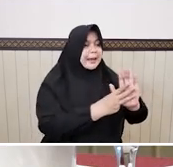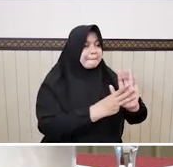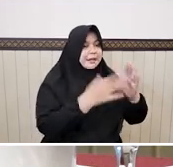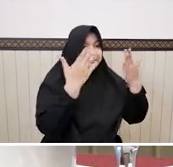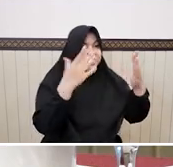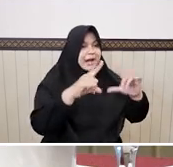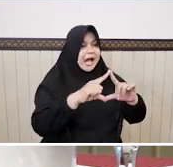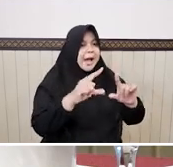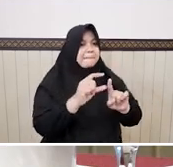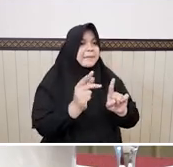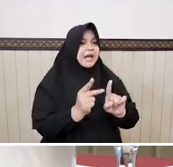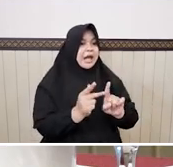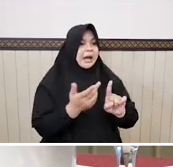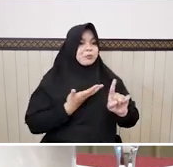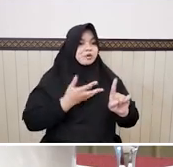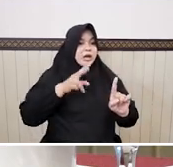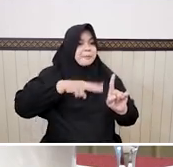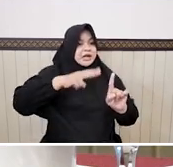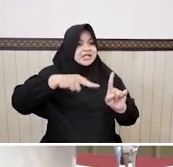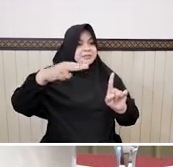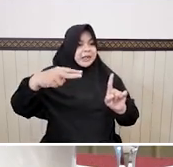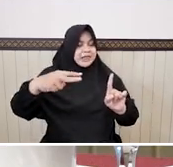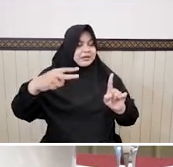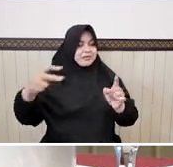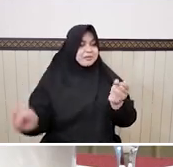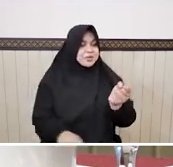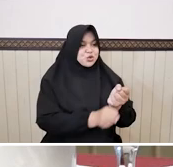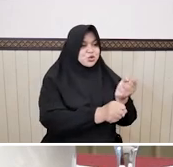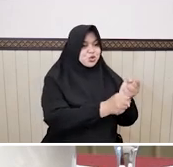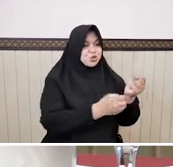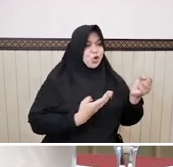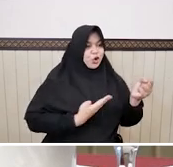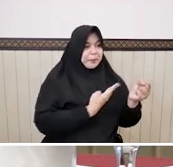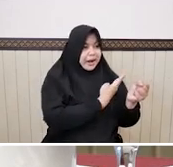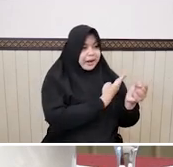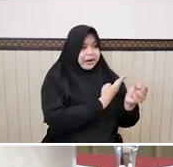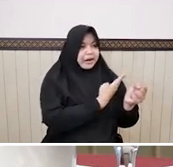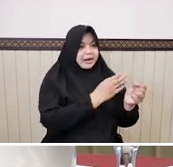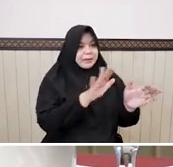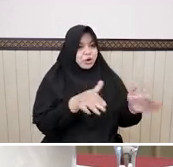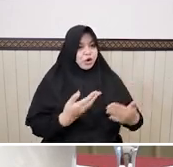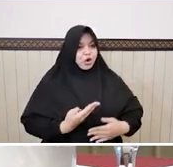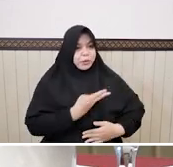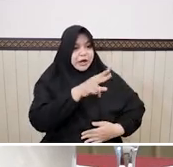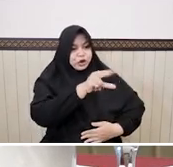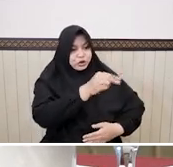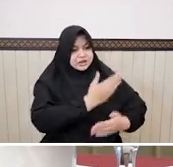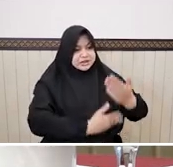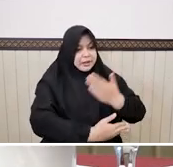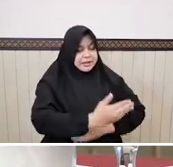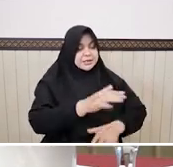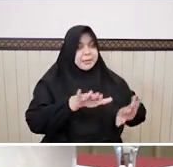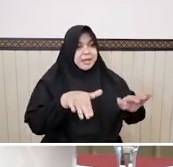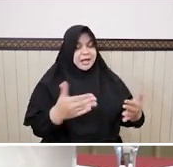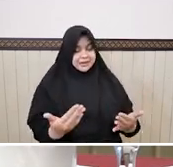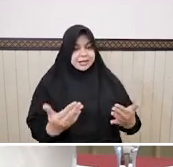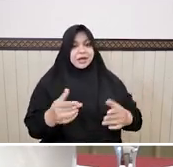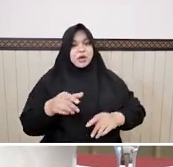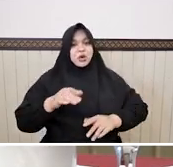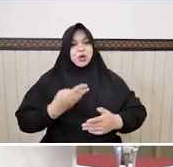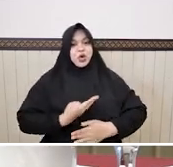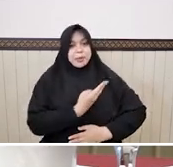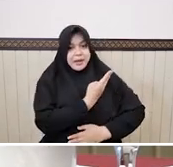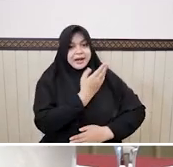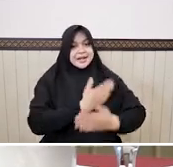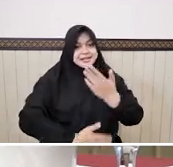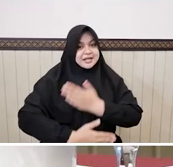penegak hukum memiliki perspektif terhadap korban baik itu korban non disabilitas apalagi korban dengan dive disabilitas